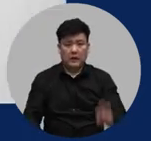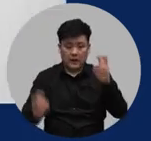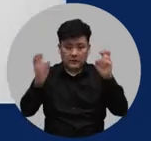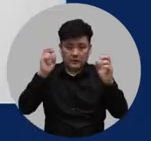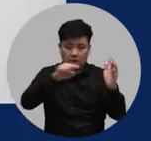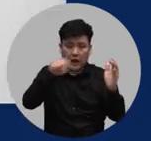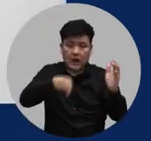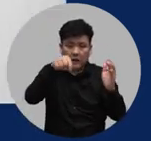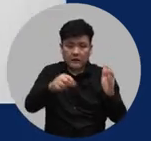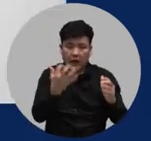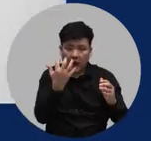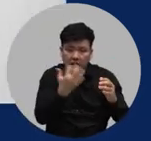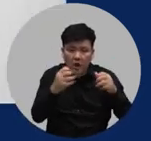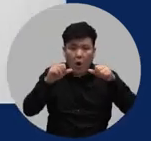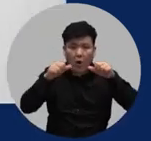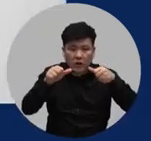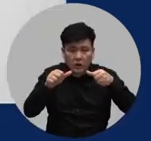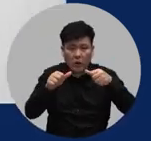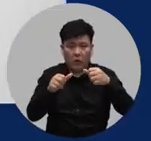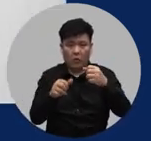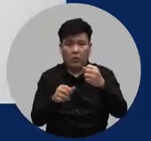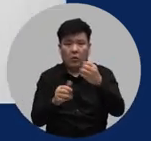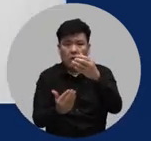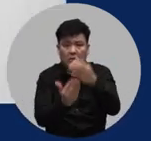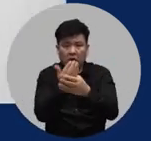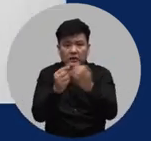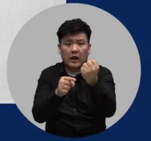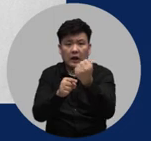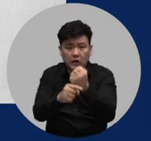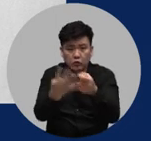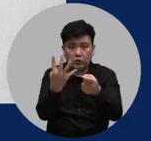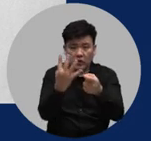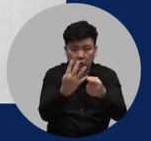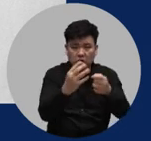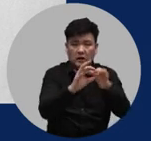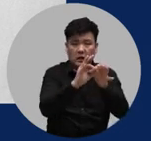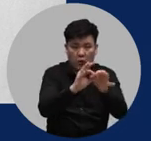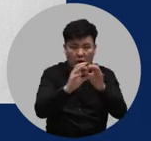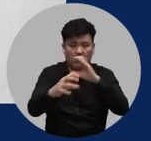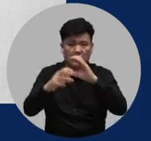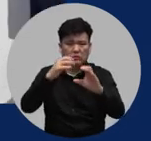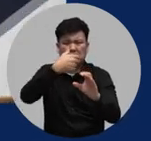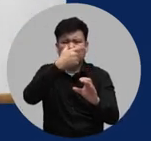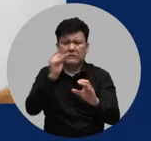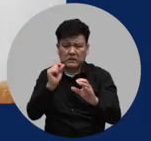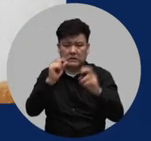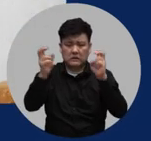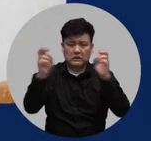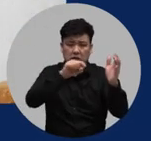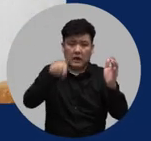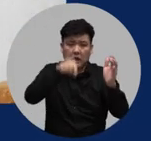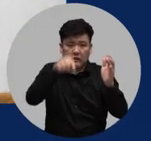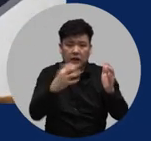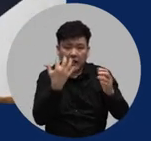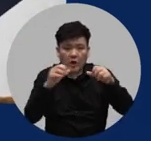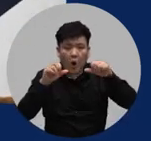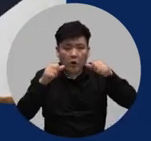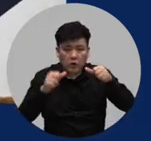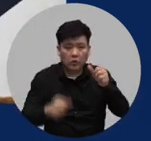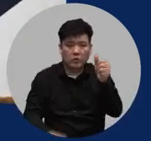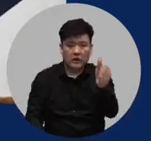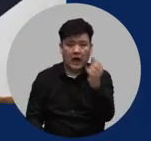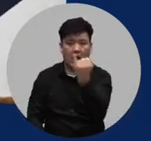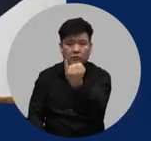직장 내 성희롱이 일어나는 이유 네 번째는 관계와 소통의 부재입니다. 직장 내 성희롱은 남녀